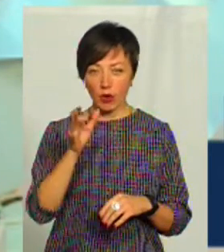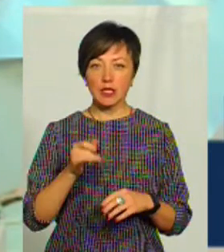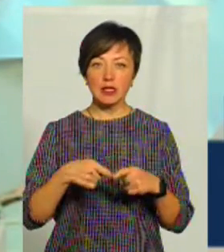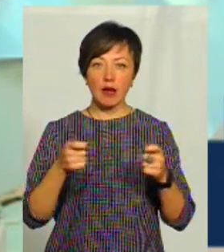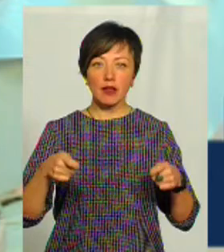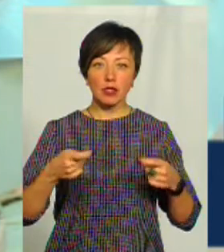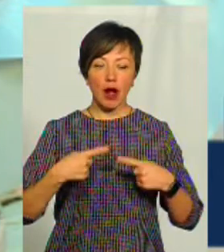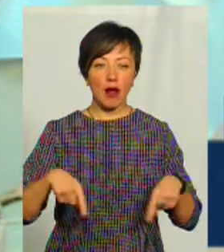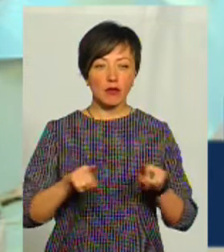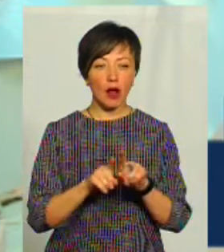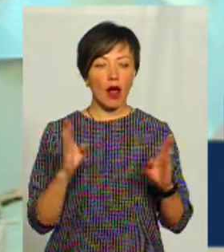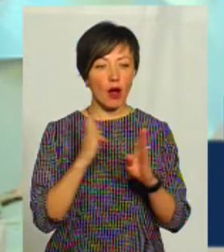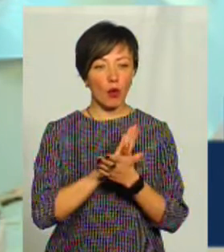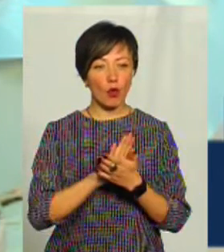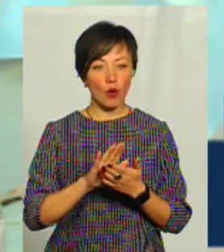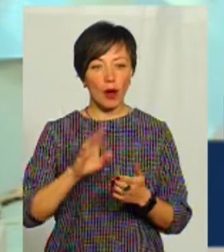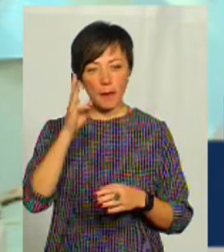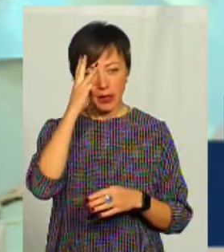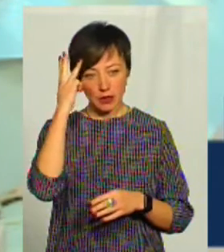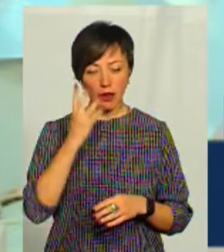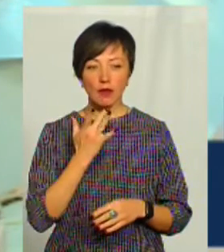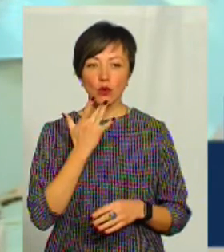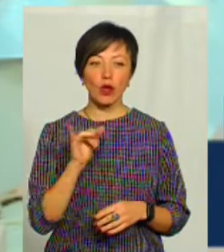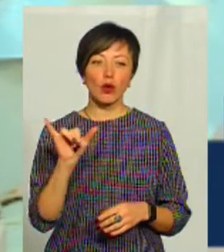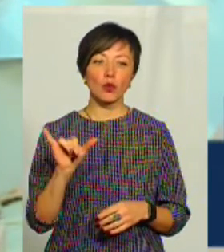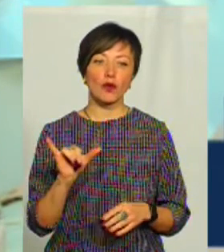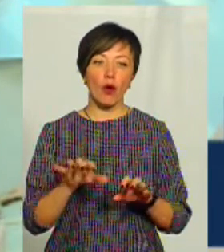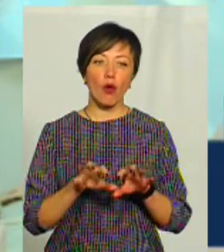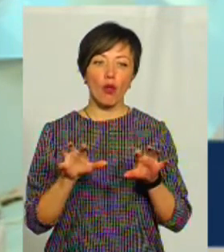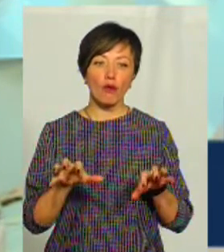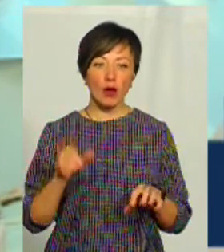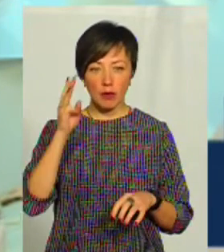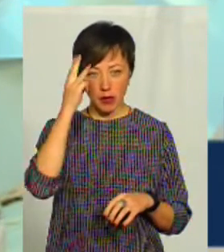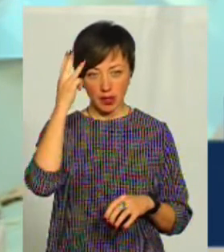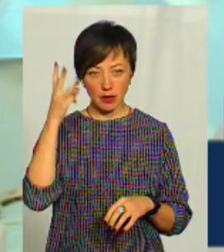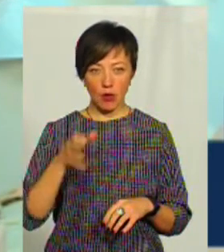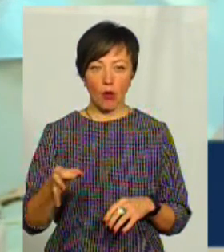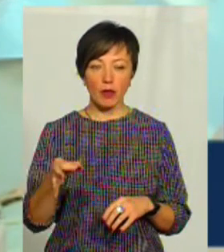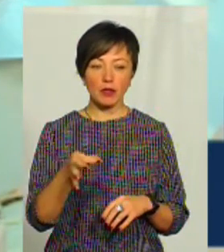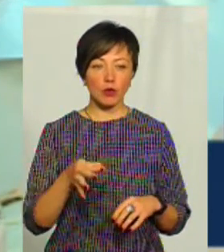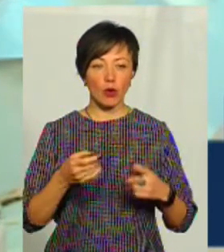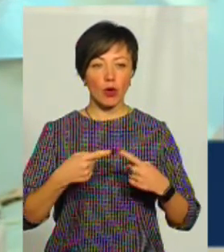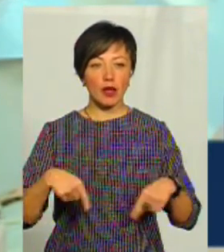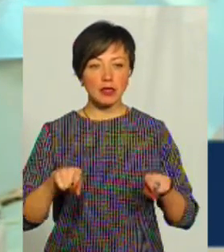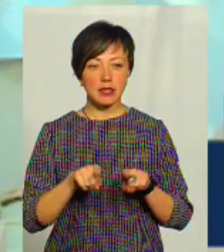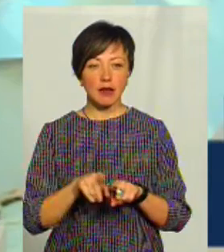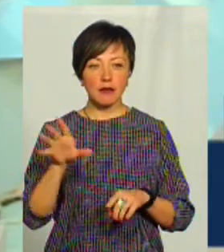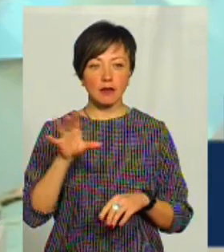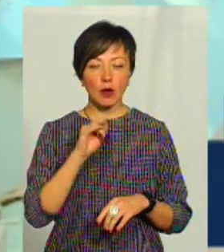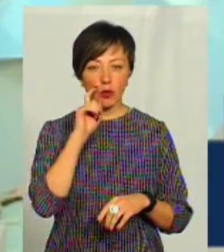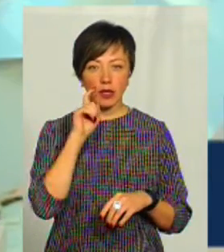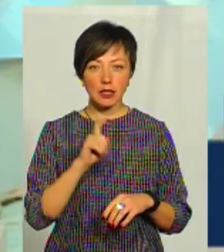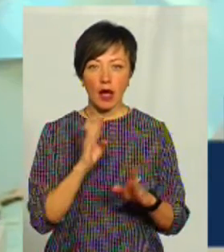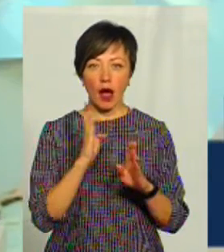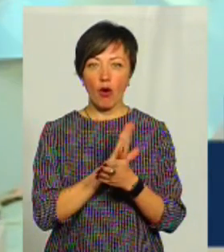наук, завідувачкою кафедри екології Хмельницького національного університету, головою Хмельницької обласної організації